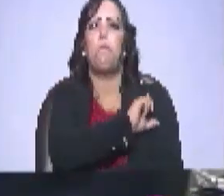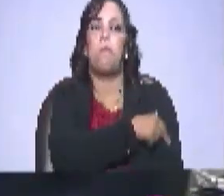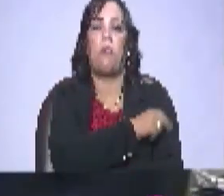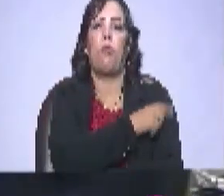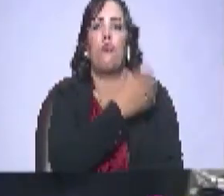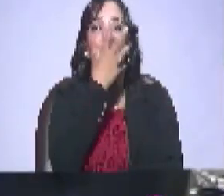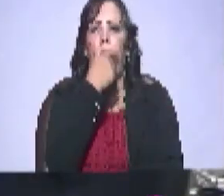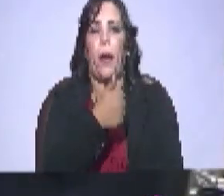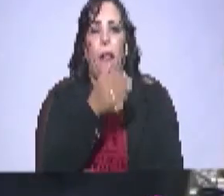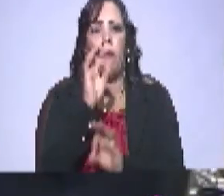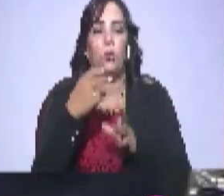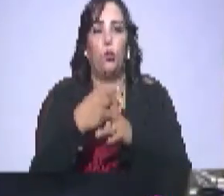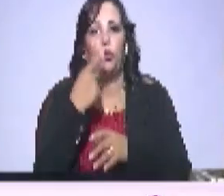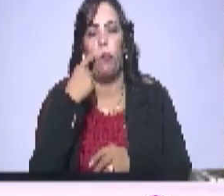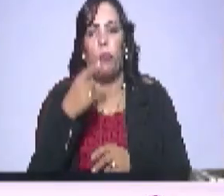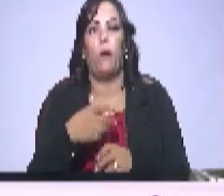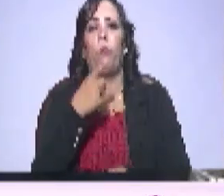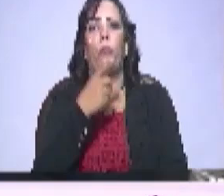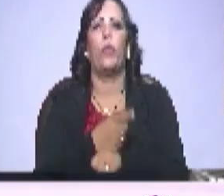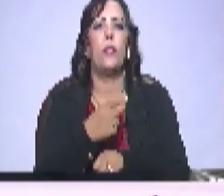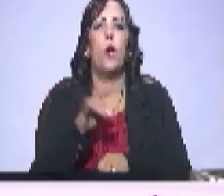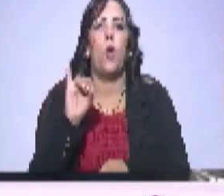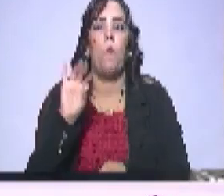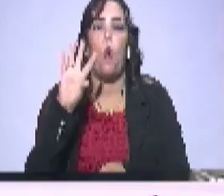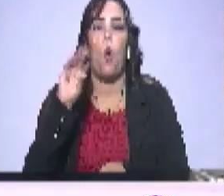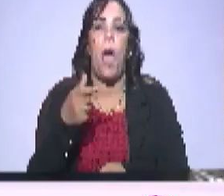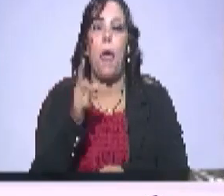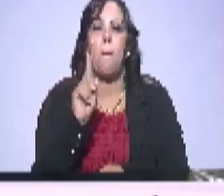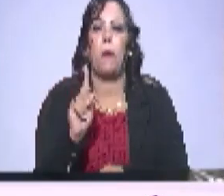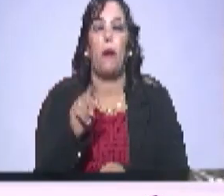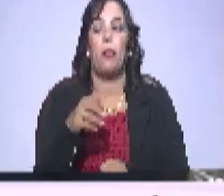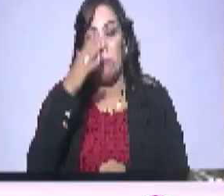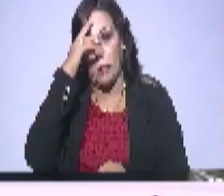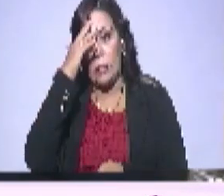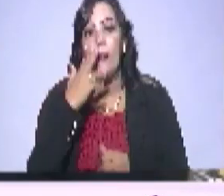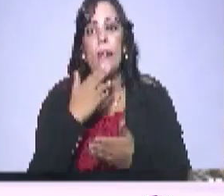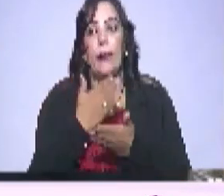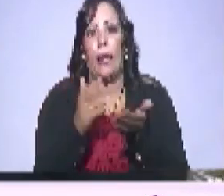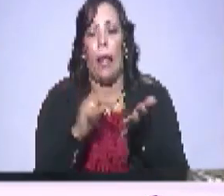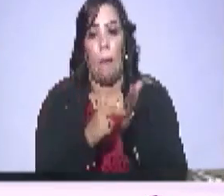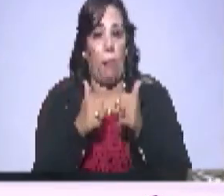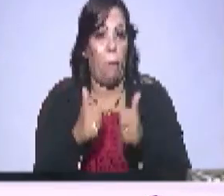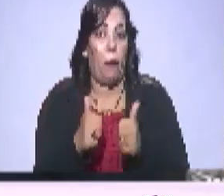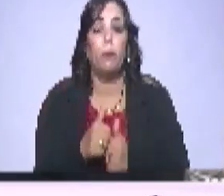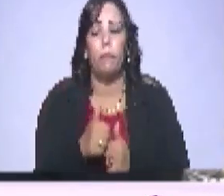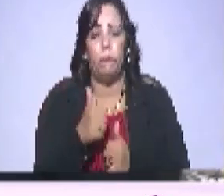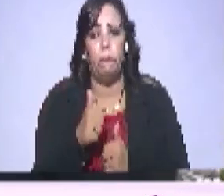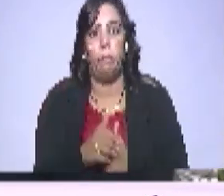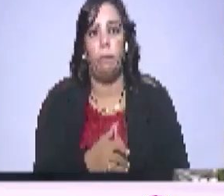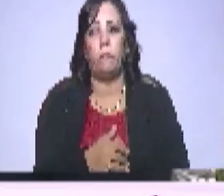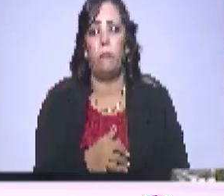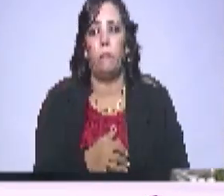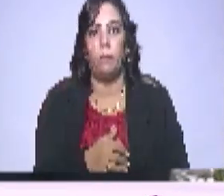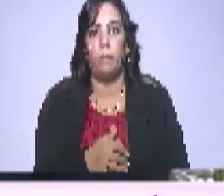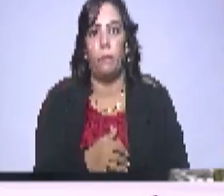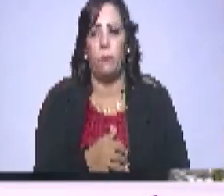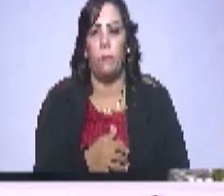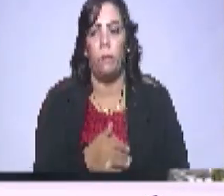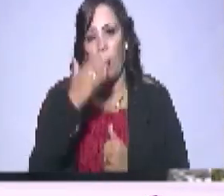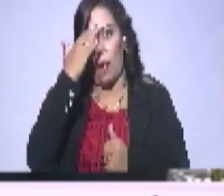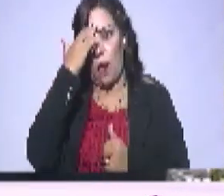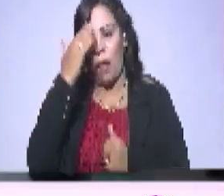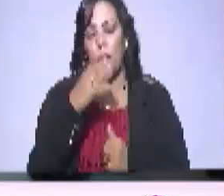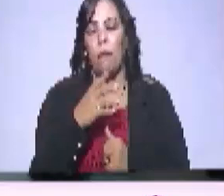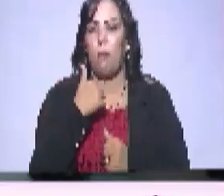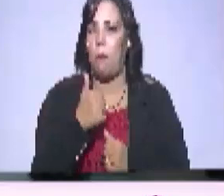كويس ظريف يعني. ماشي استاذ مهاب مساء الخير. مساء النور يا باشا. اهلا بحضرتك يا فندم، ايه الاخبار؟ اهلا بك